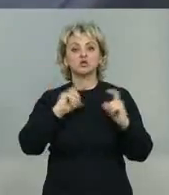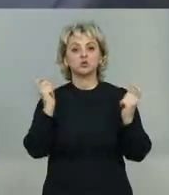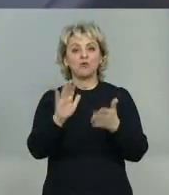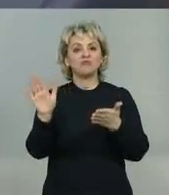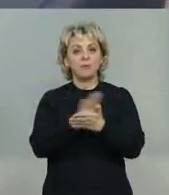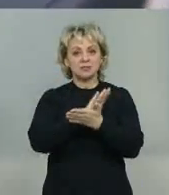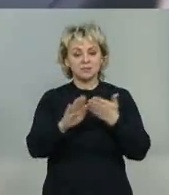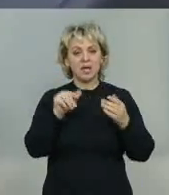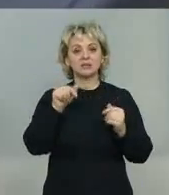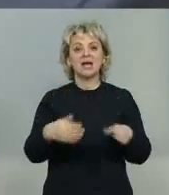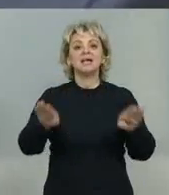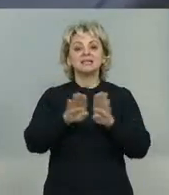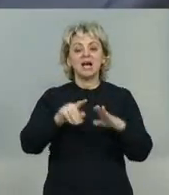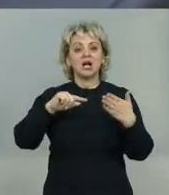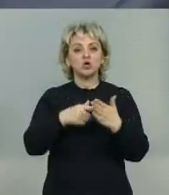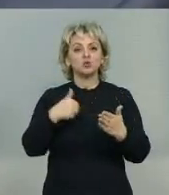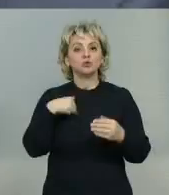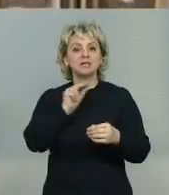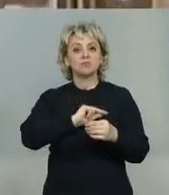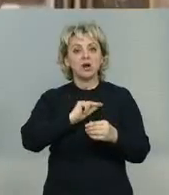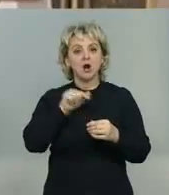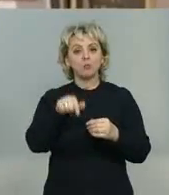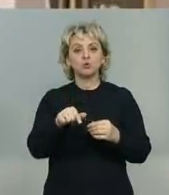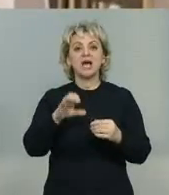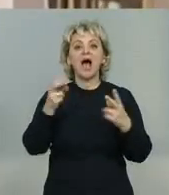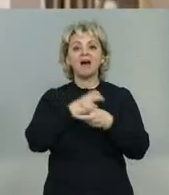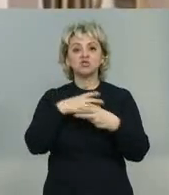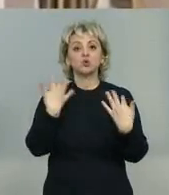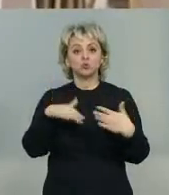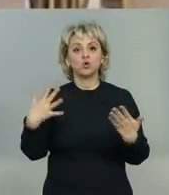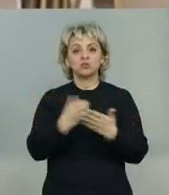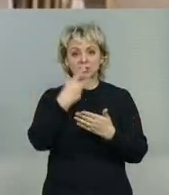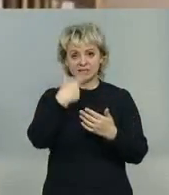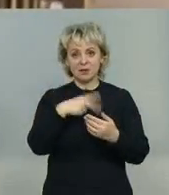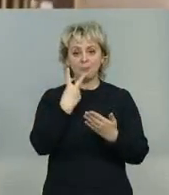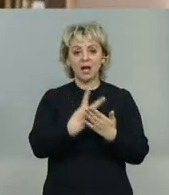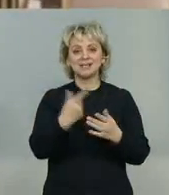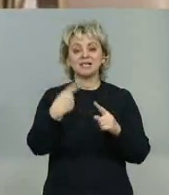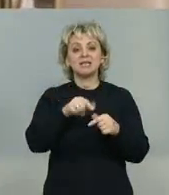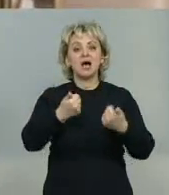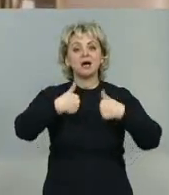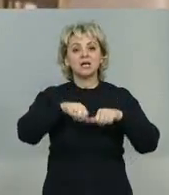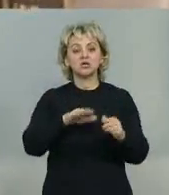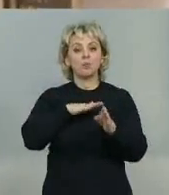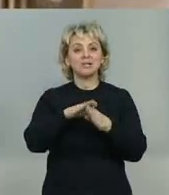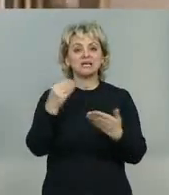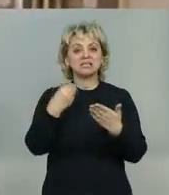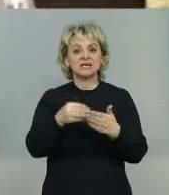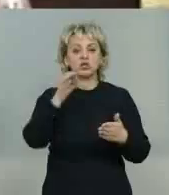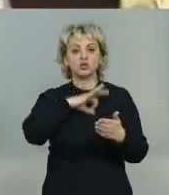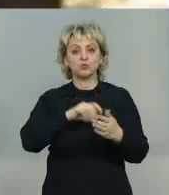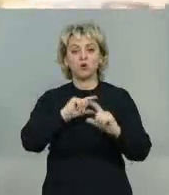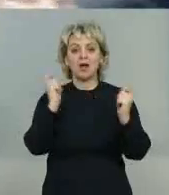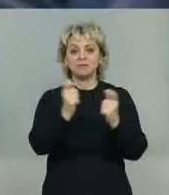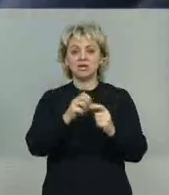Ростов-арене бесплатно. Такая идея у нас прорабатывается, а в Австрии уже успешно себя показала. Для организации полноценного использования